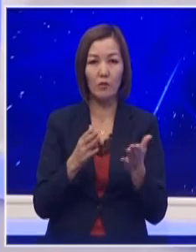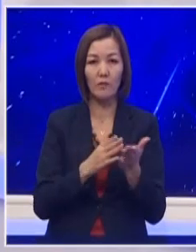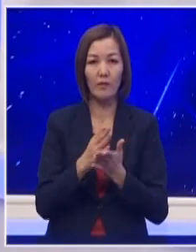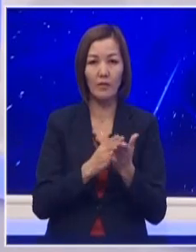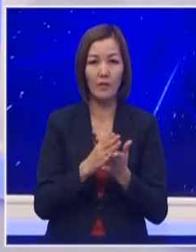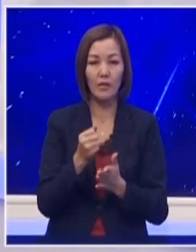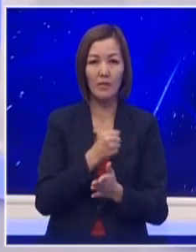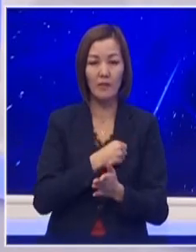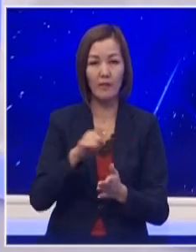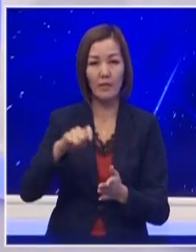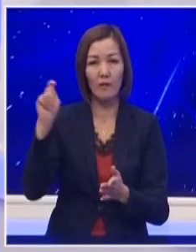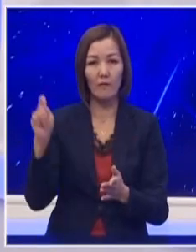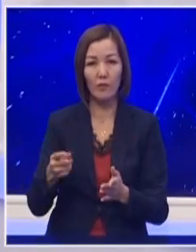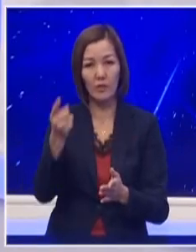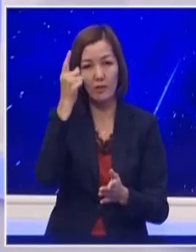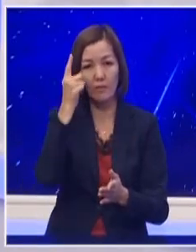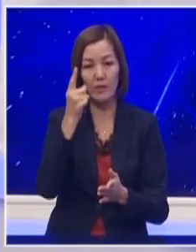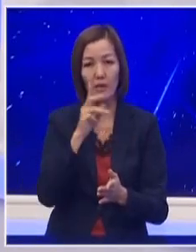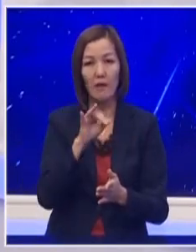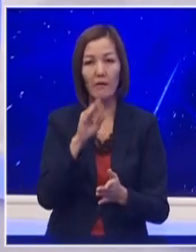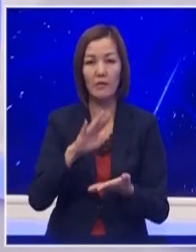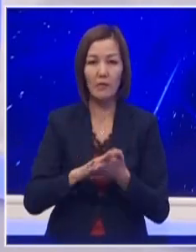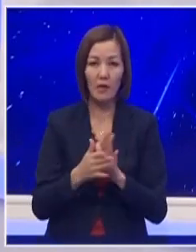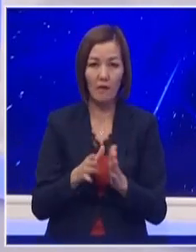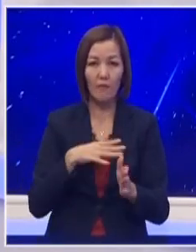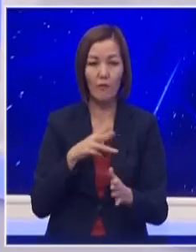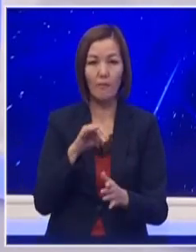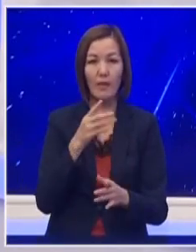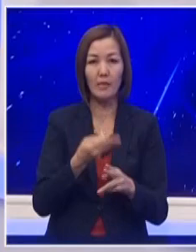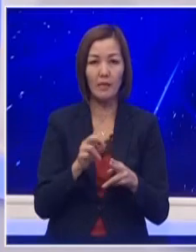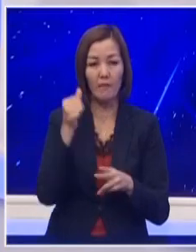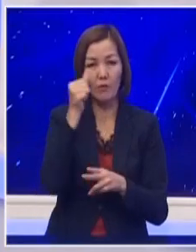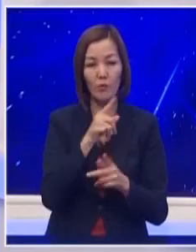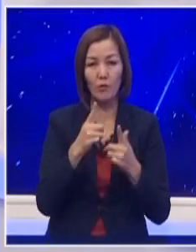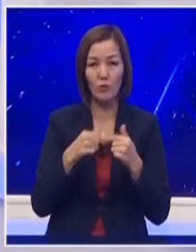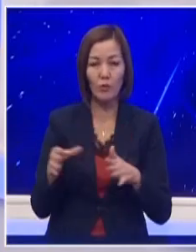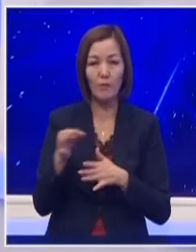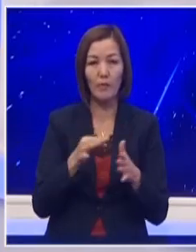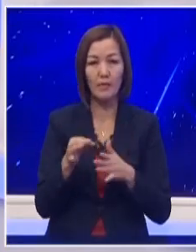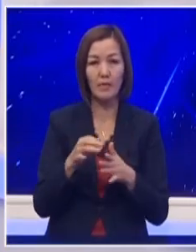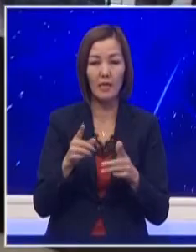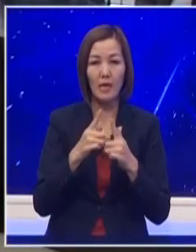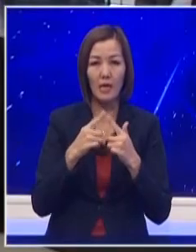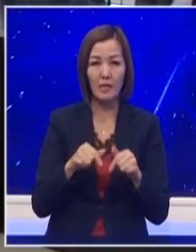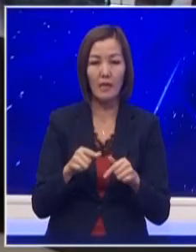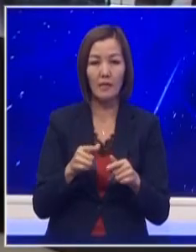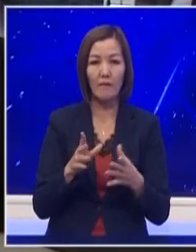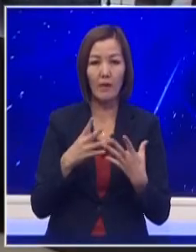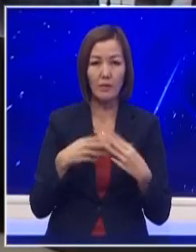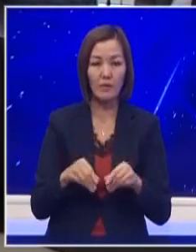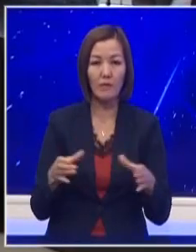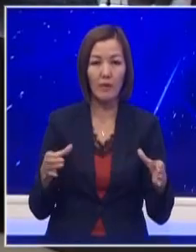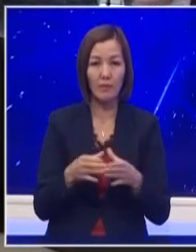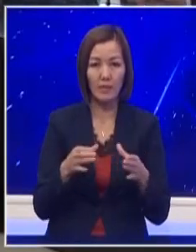советских войск в Германии и стран Варшавского договора в марте этого года была создана областная региональная организация данного